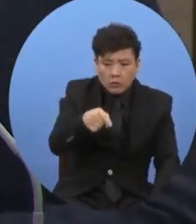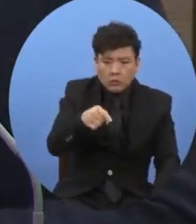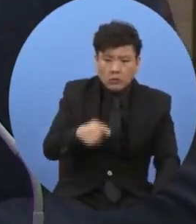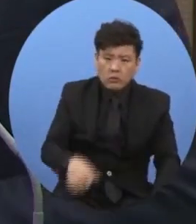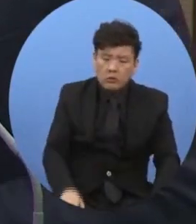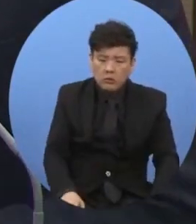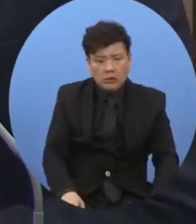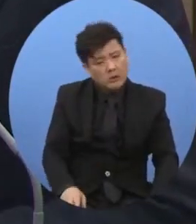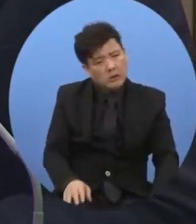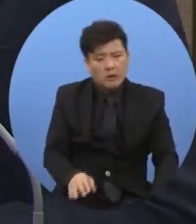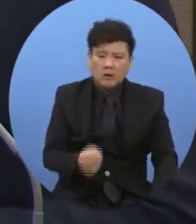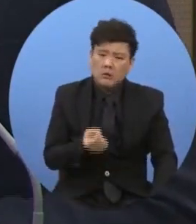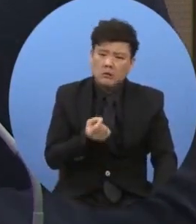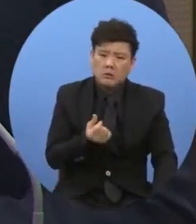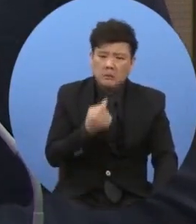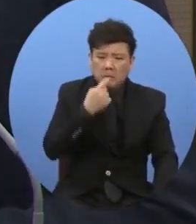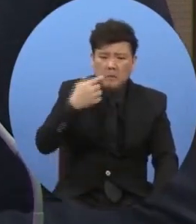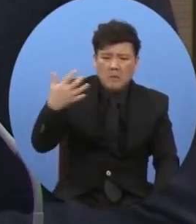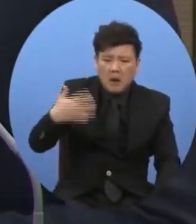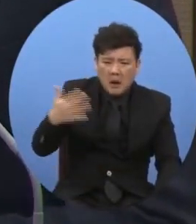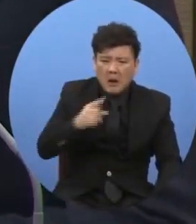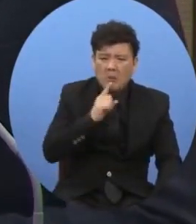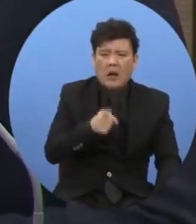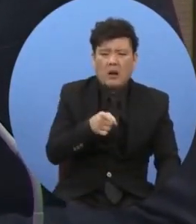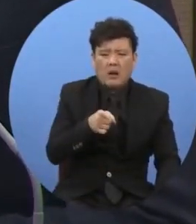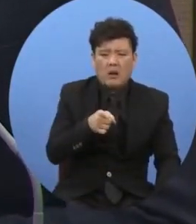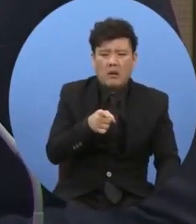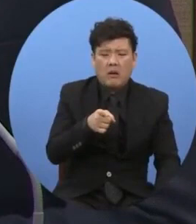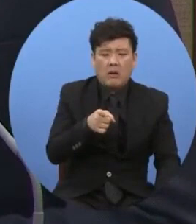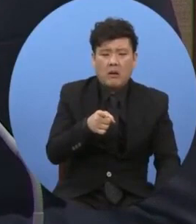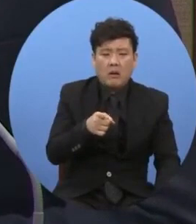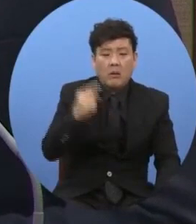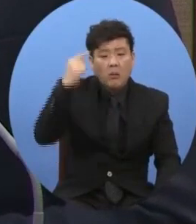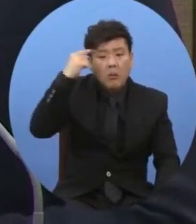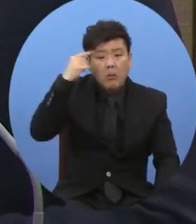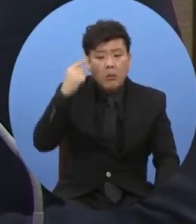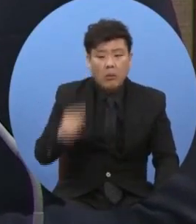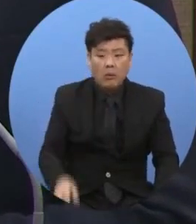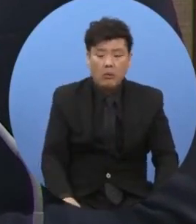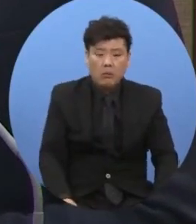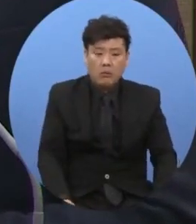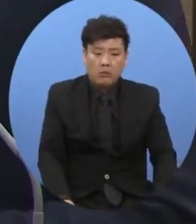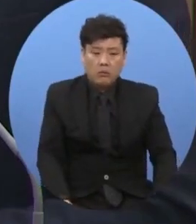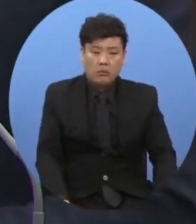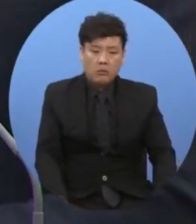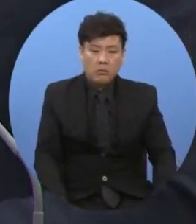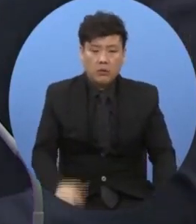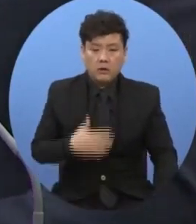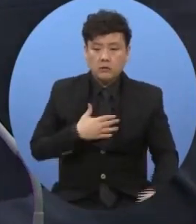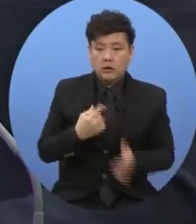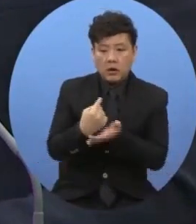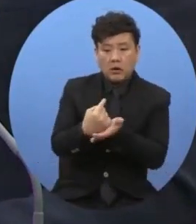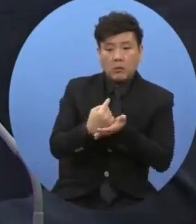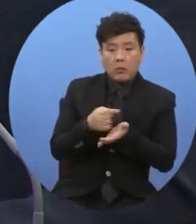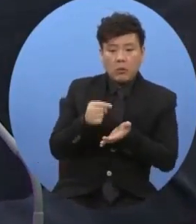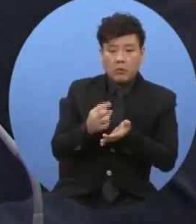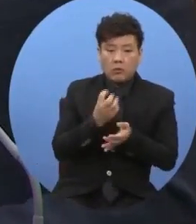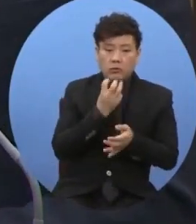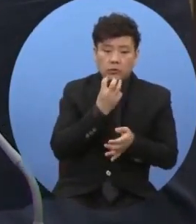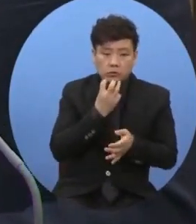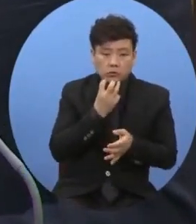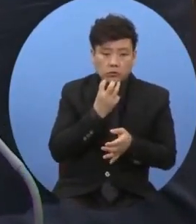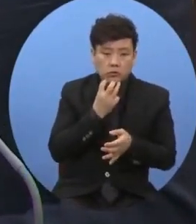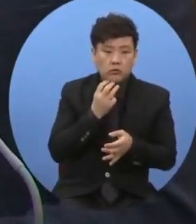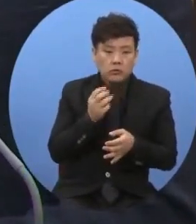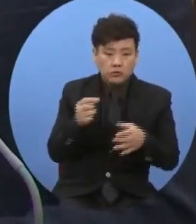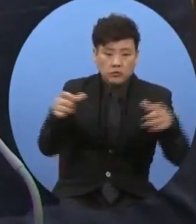떨어지고 있다라는 지적이 나와요. 왜 이런 지적이 나온다고 보세요? 글쎄요. 제가 보고받기로는 당초에 서울시 주도로